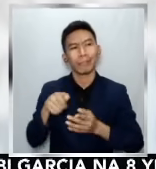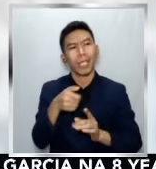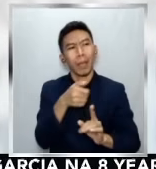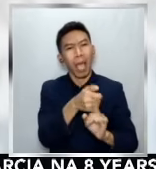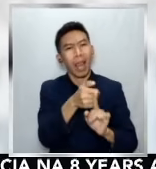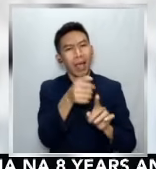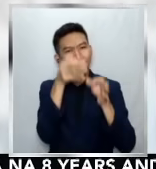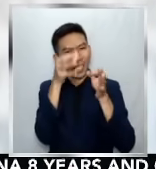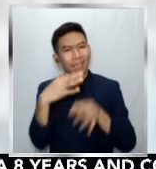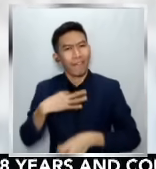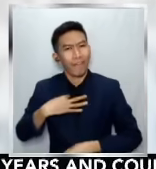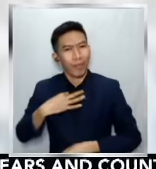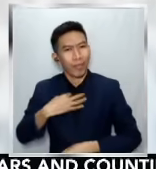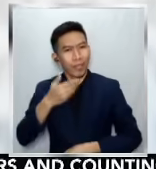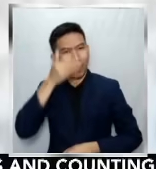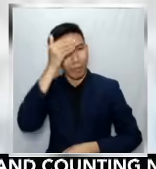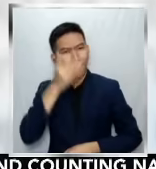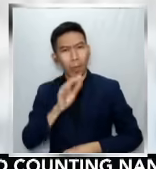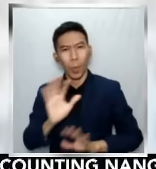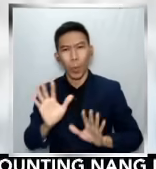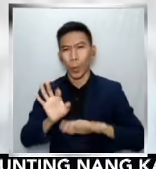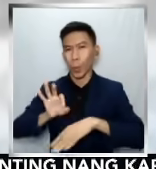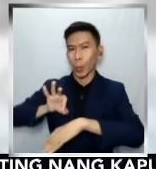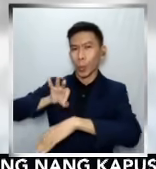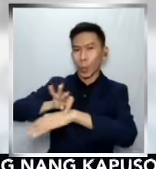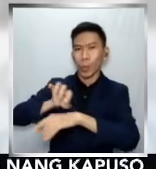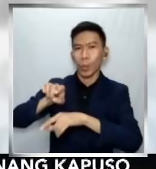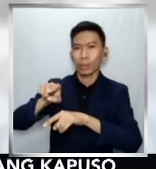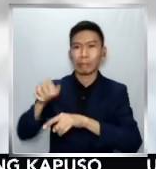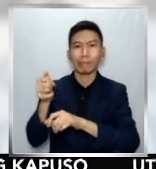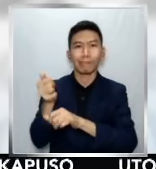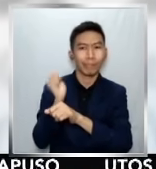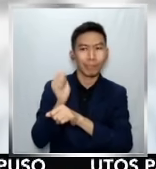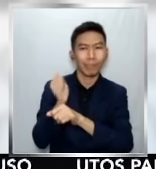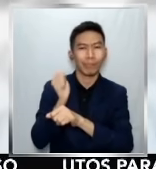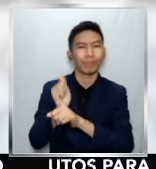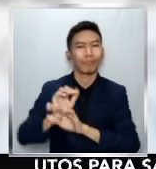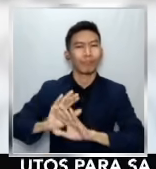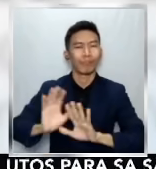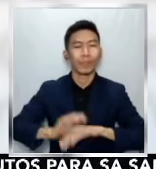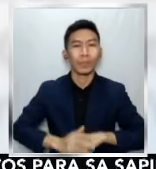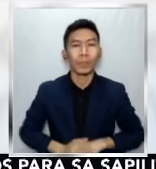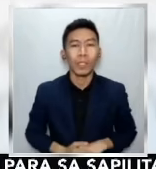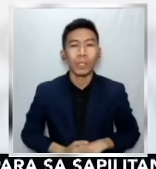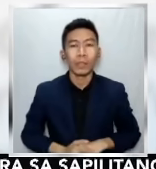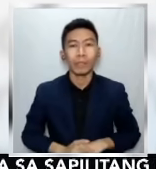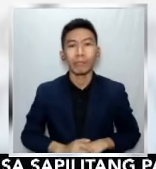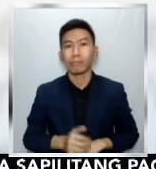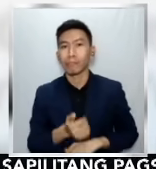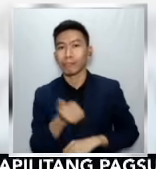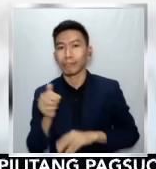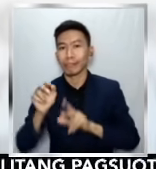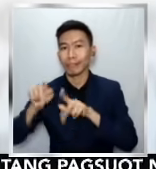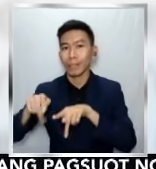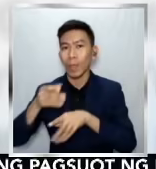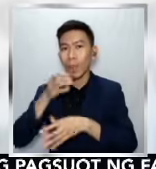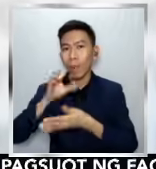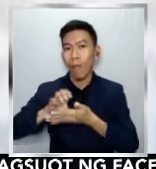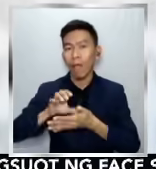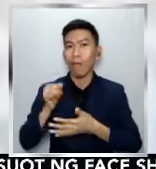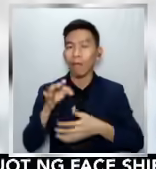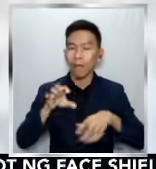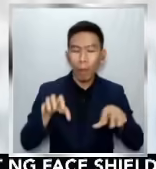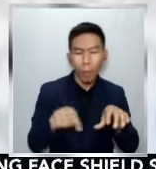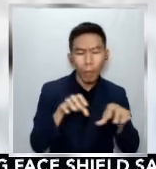walang pilitan sa mga ayaw magsuot nito. Sabi pa ng isa, sagabal sa trabaho kapag naka-face shield